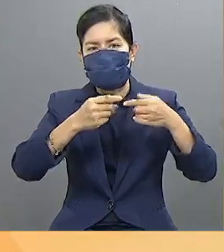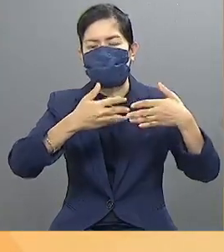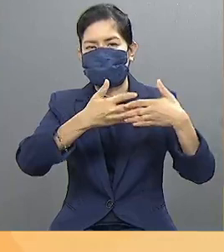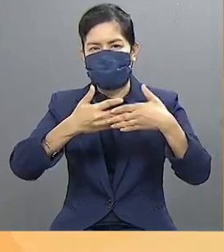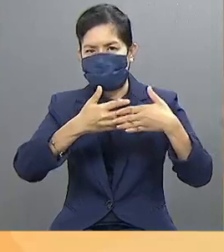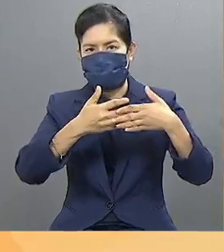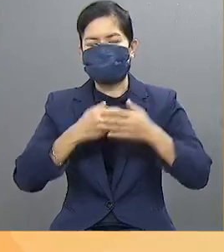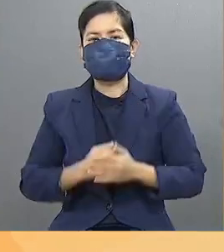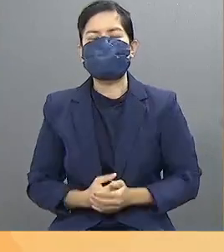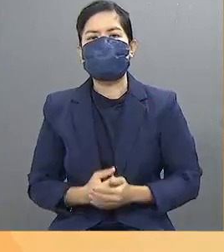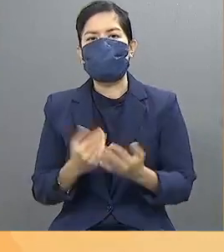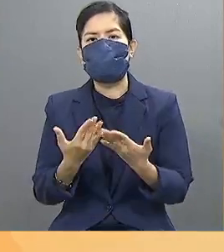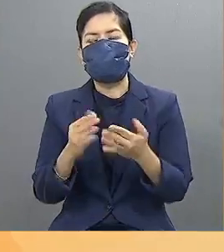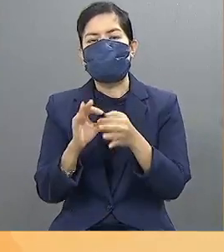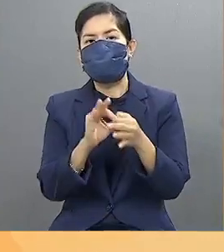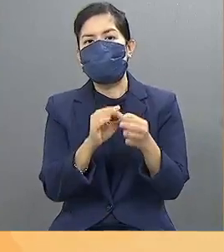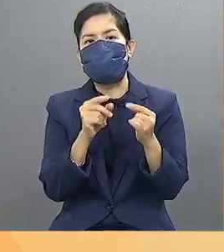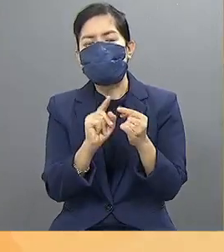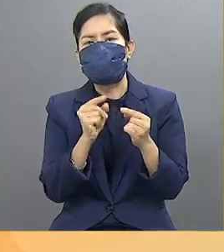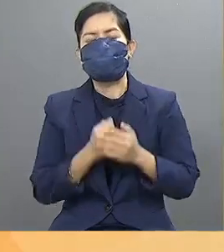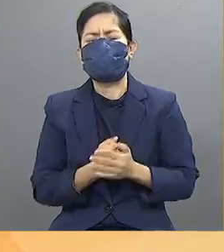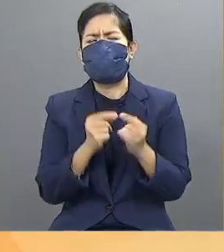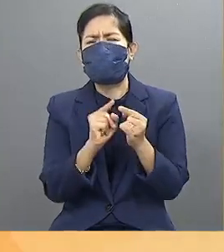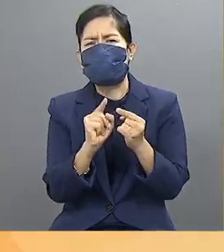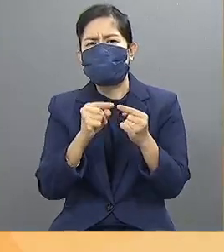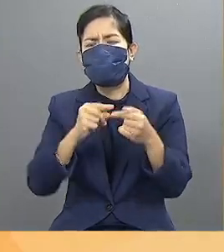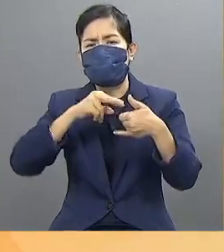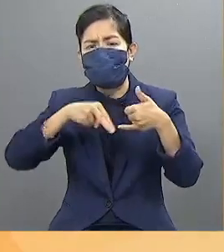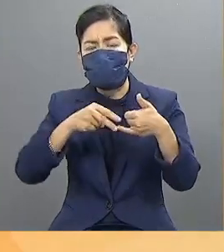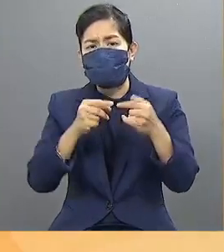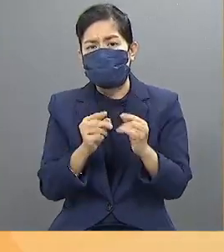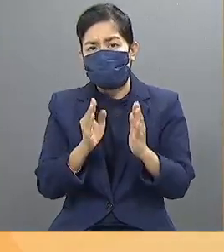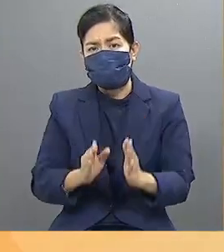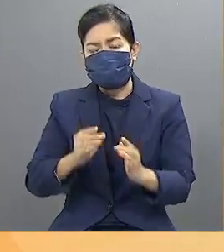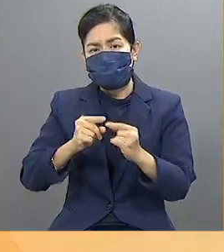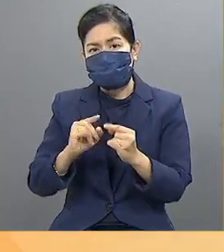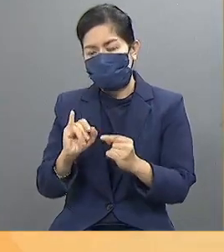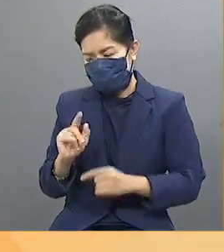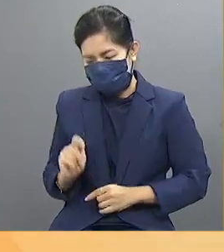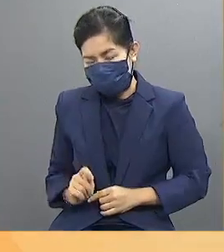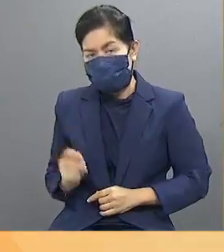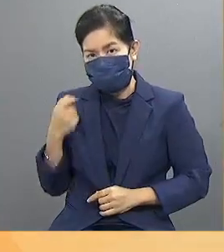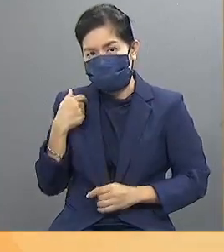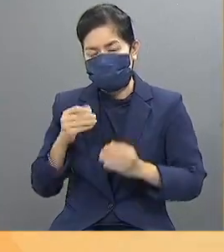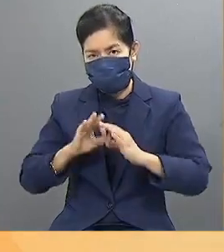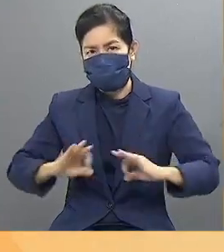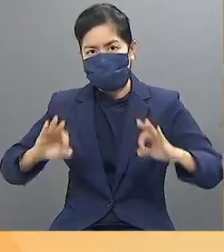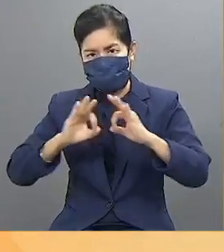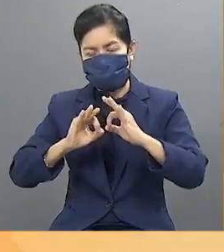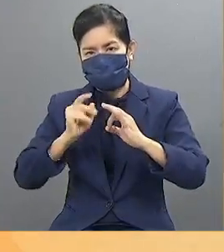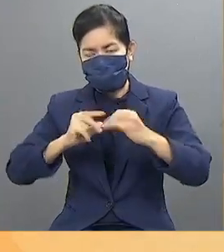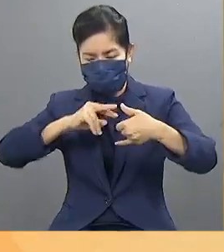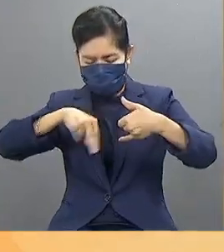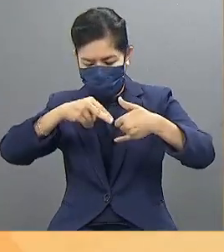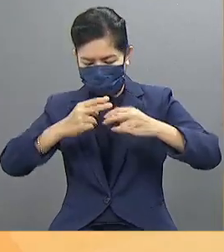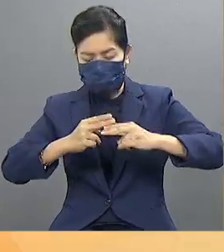ที่ดีที่สุดนั่นก็คือการป้องกันนั่นเองนะคะหมายถึงว่าการให้ความรู้ควบคู่ไปกับการดูแลตนเองใช่ไหมคะคุณหมอ ใช่ครับคือเราถ้